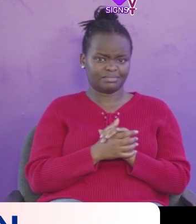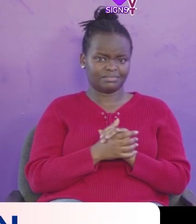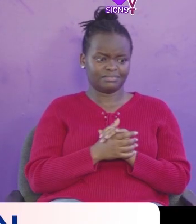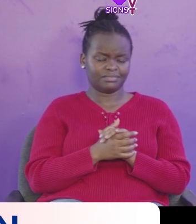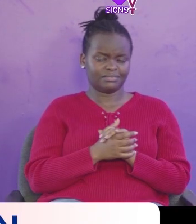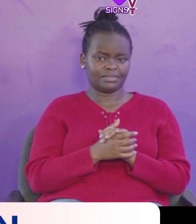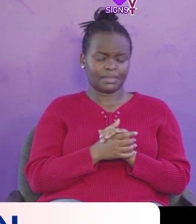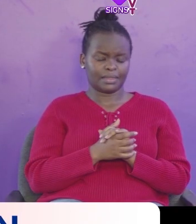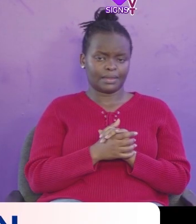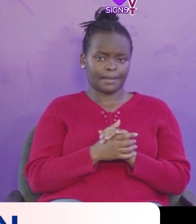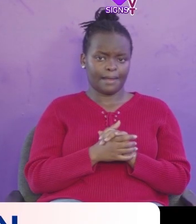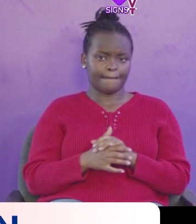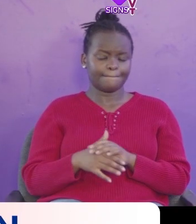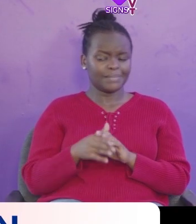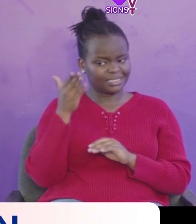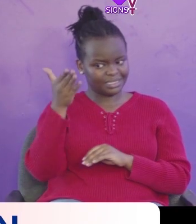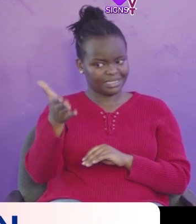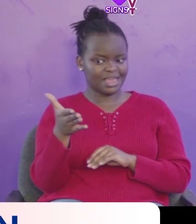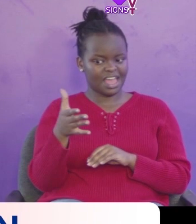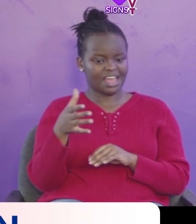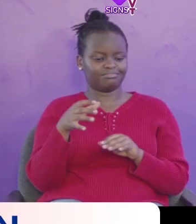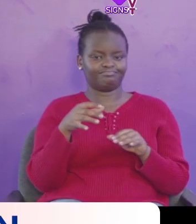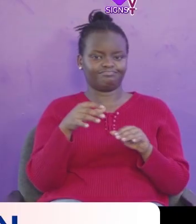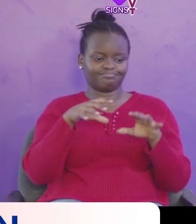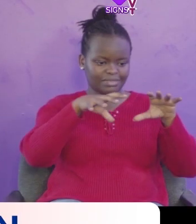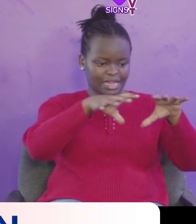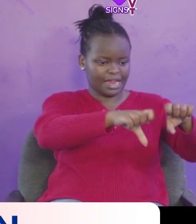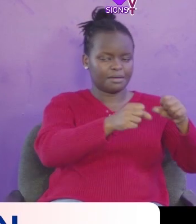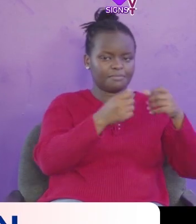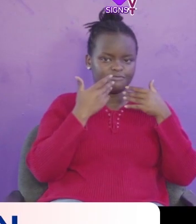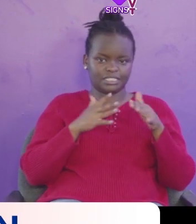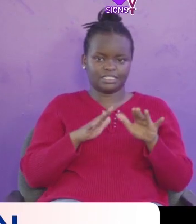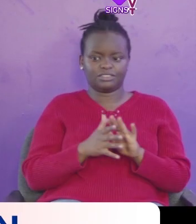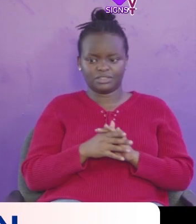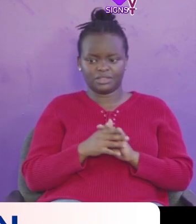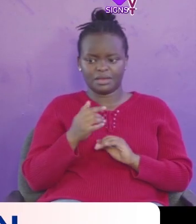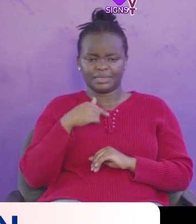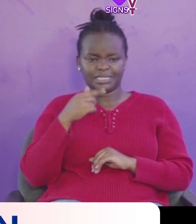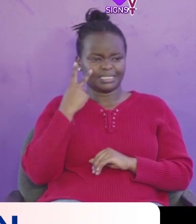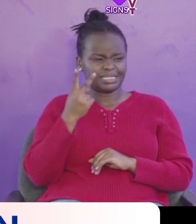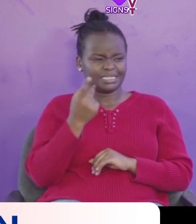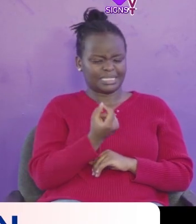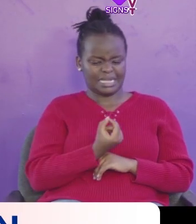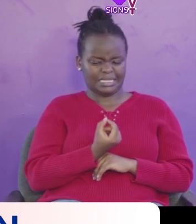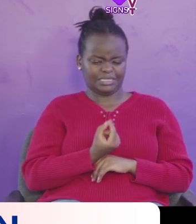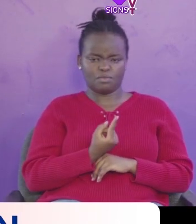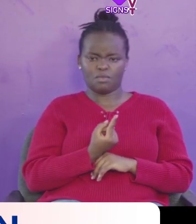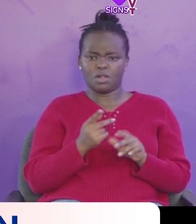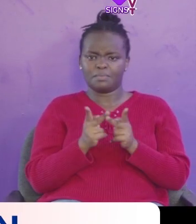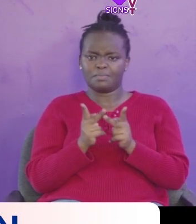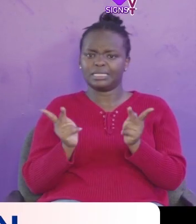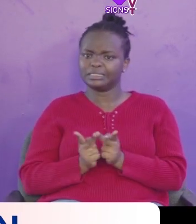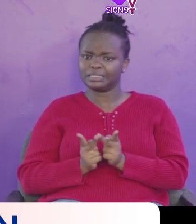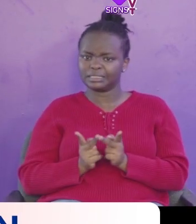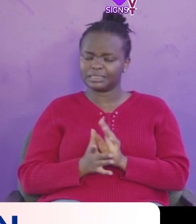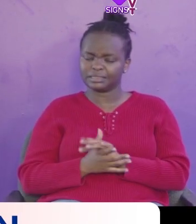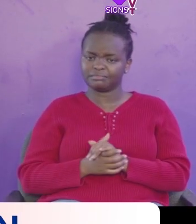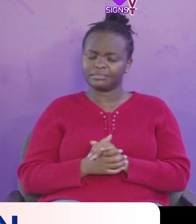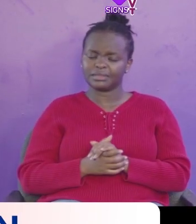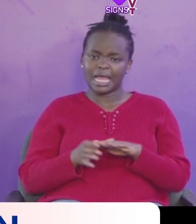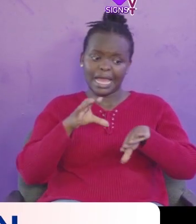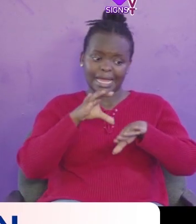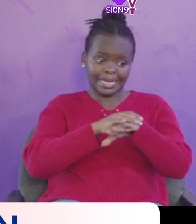iligrabiwa. Wow. Because your place, I normally see it like it's a very tiny area. Ndio upate